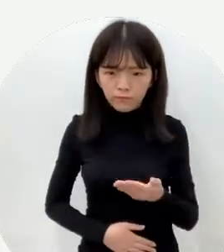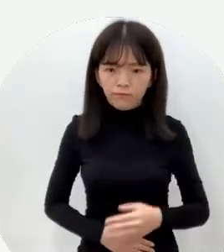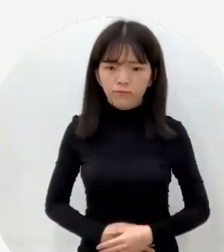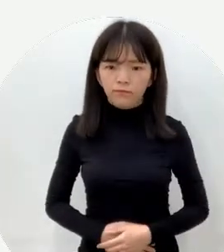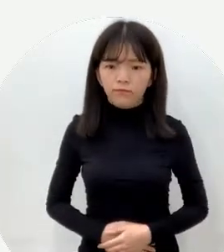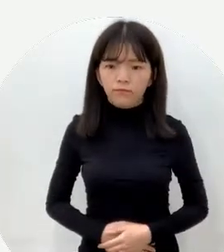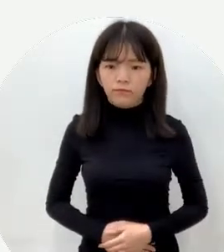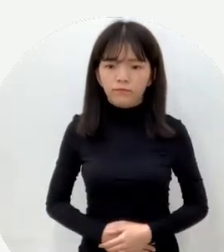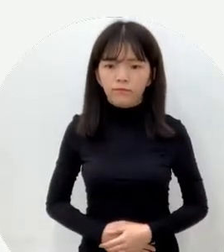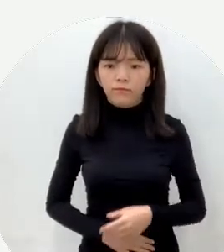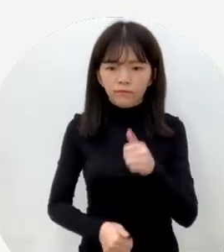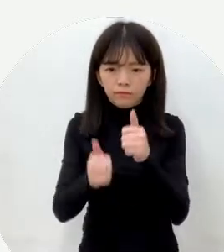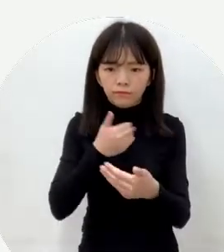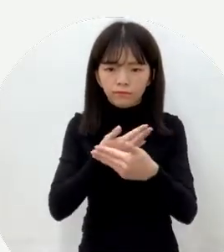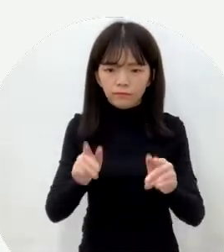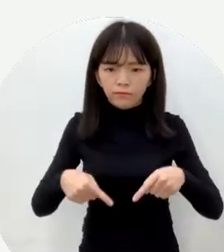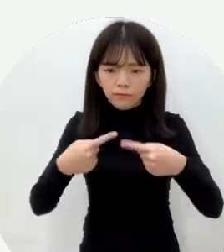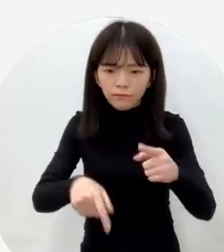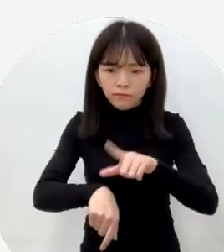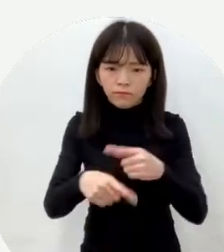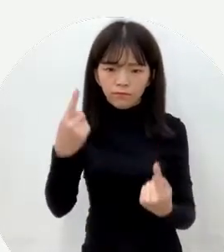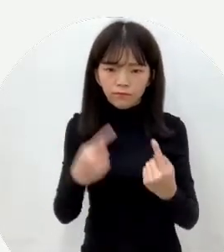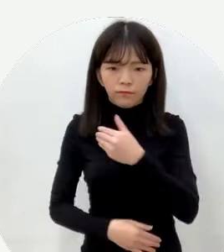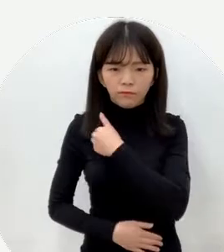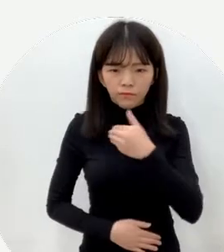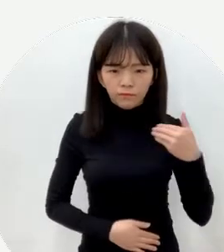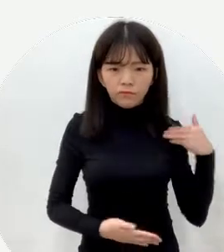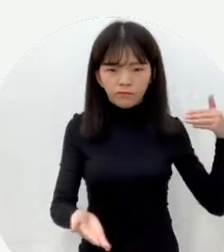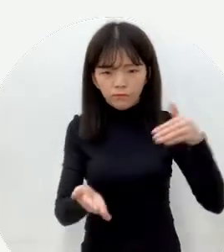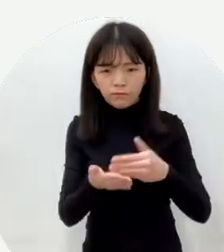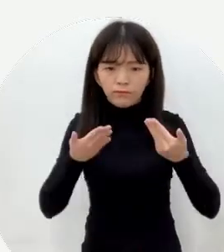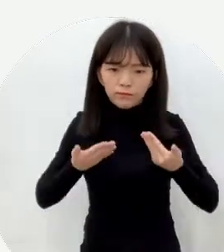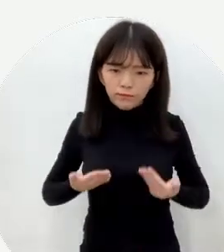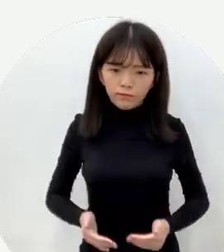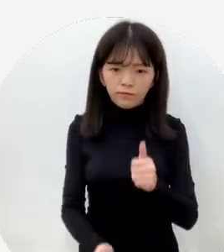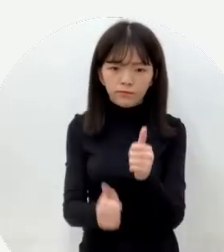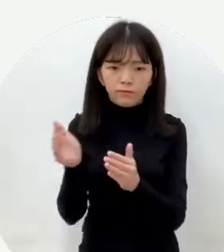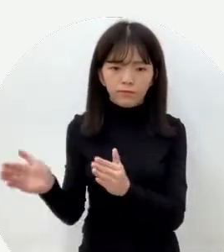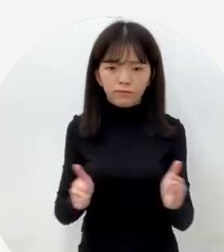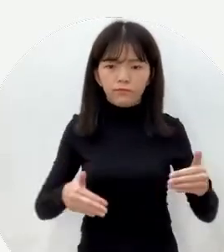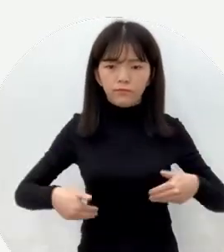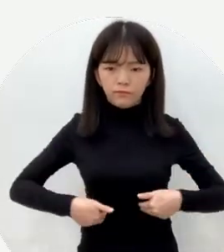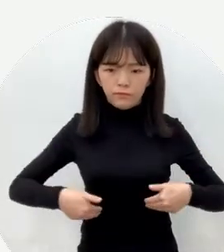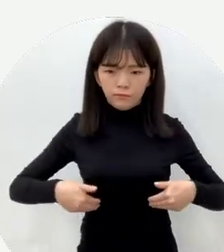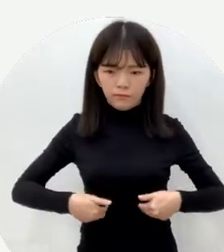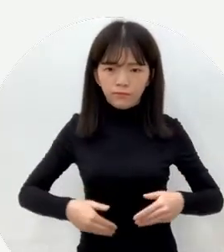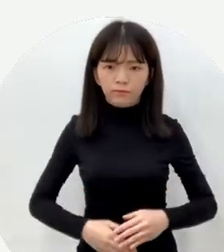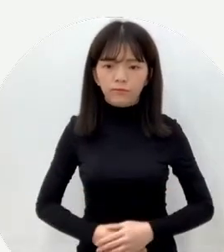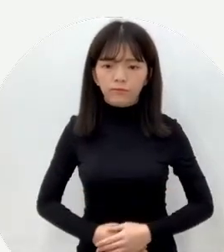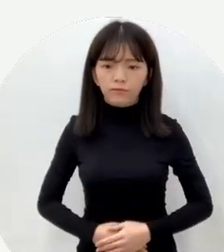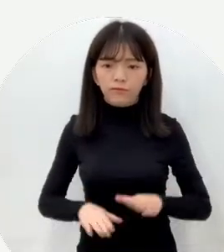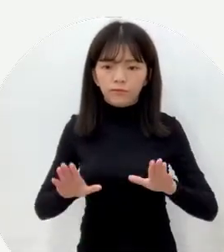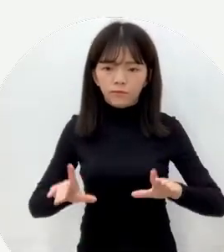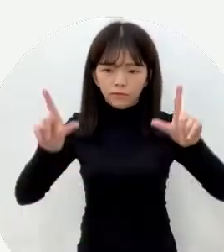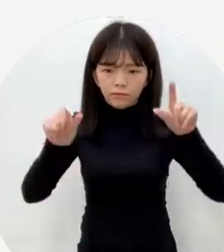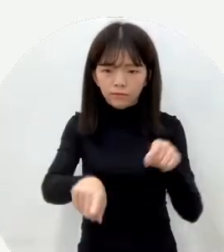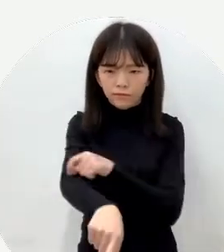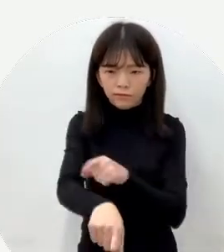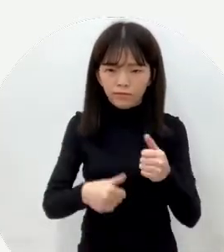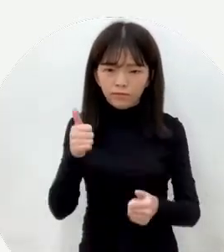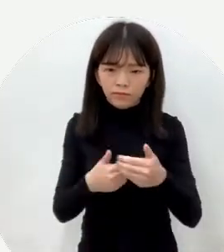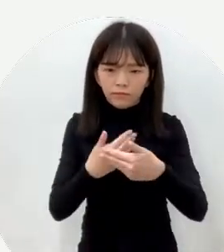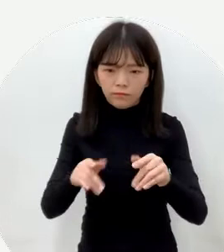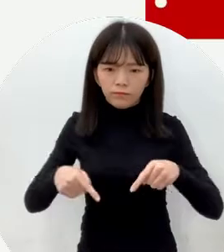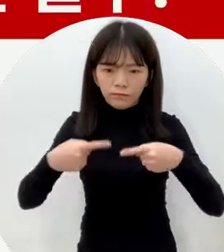시험실 입실 시간보다 여유 있게 도착해서 차분한 마음으로 시험을 준비해야겠죠. 올해는 특히